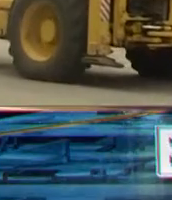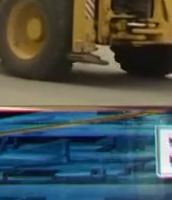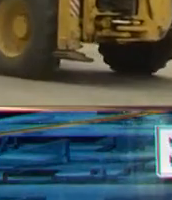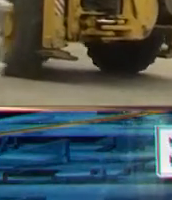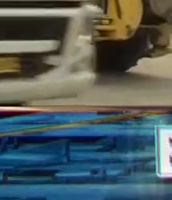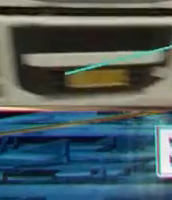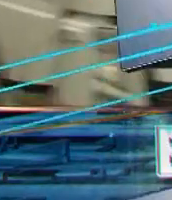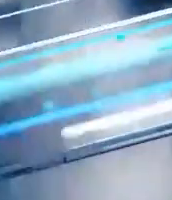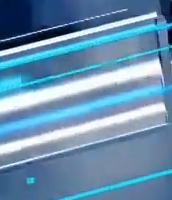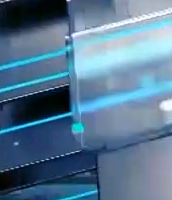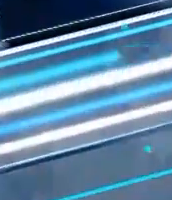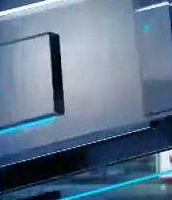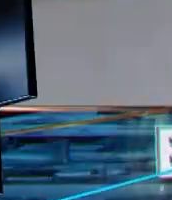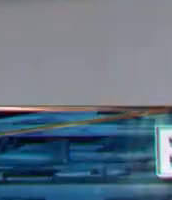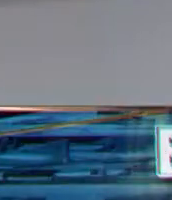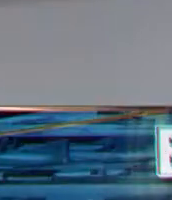жақын.